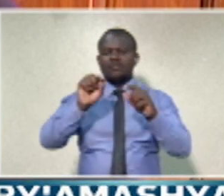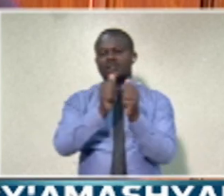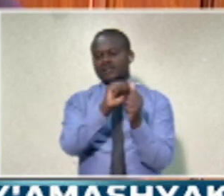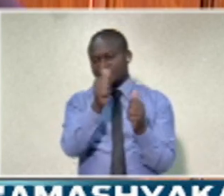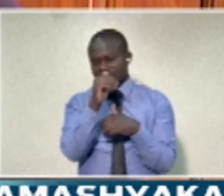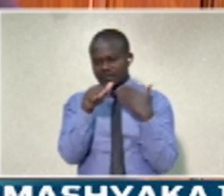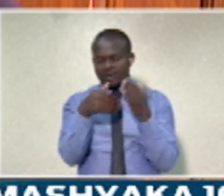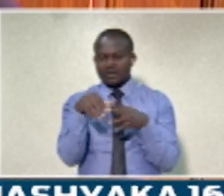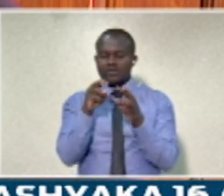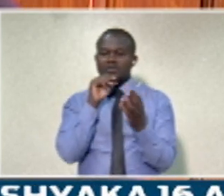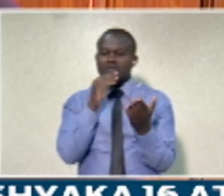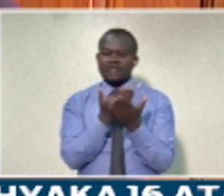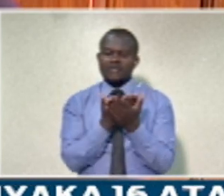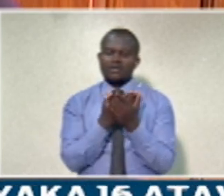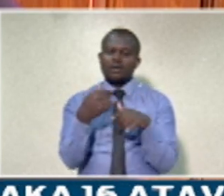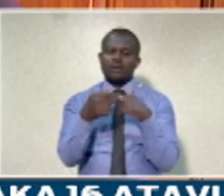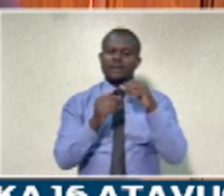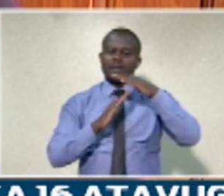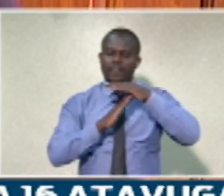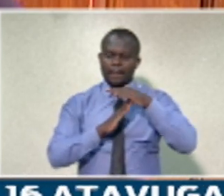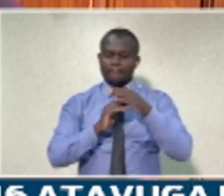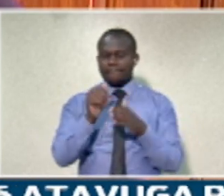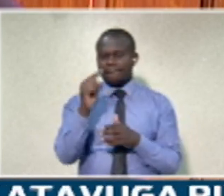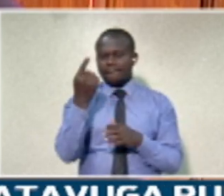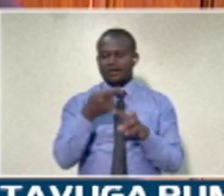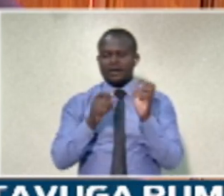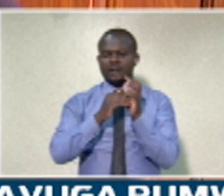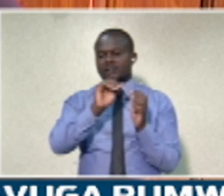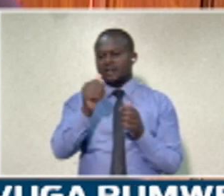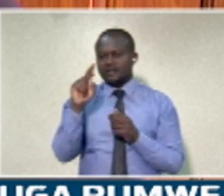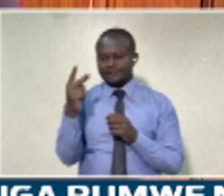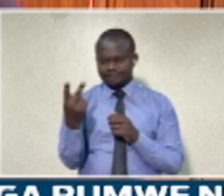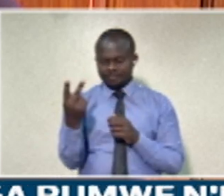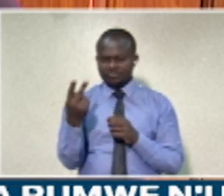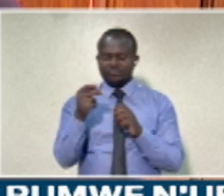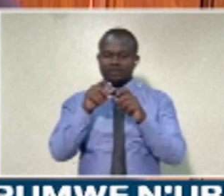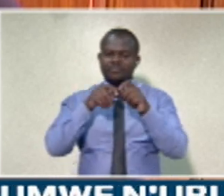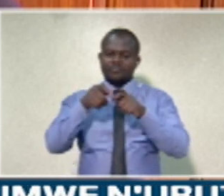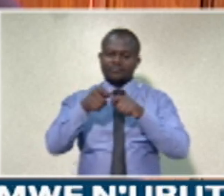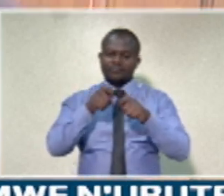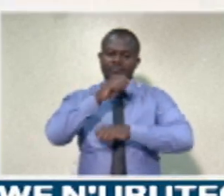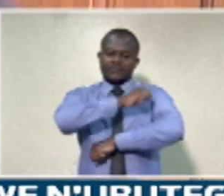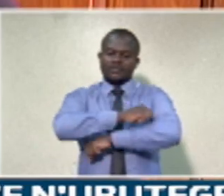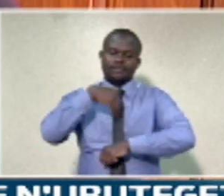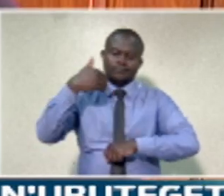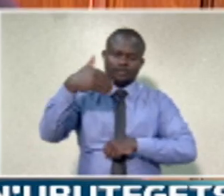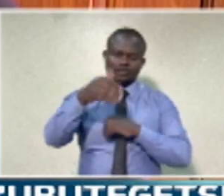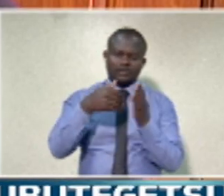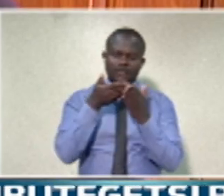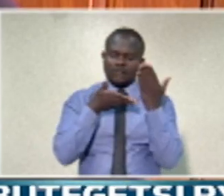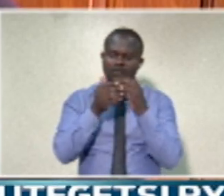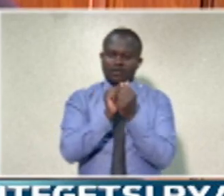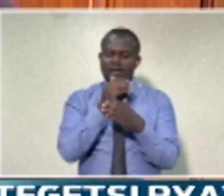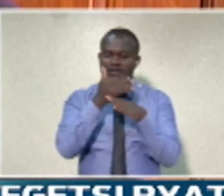byakozwe ku buryo bidasaba gukomeza usubiramo. Icyo ni kimwe. Ariko ikindi cya kabiri ni imicungire y'amashuri umunsi ku wunsi. Turi kuganira